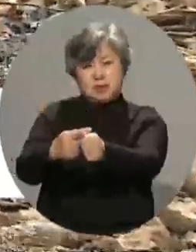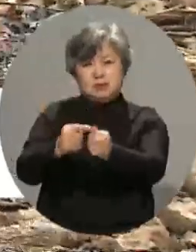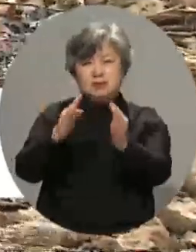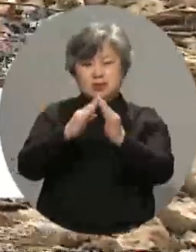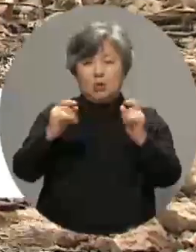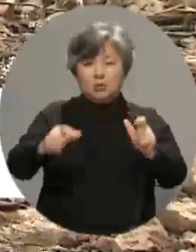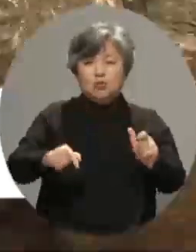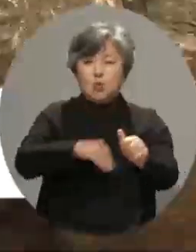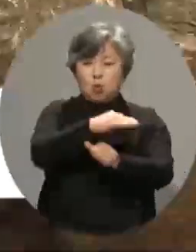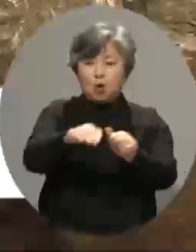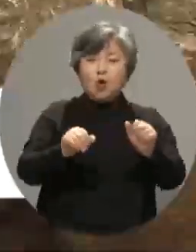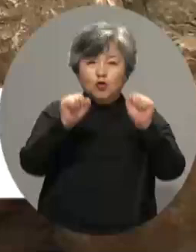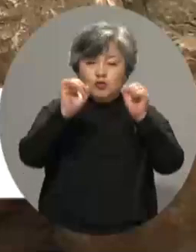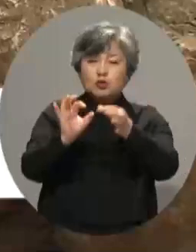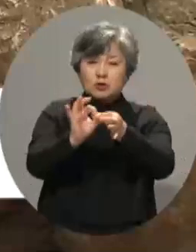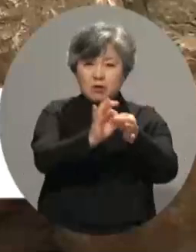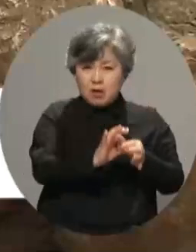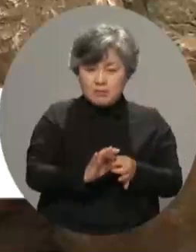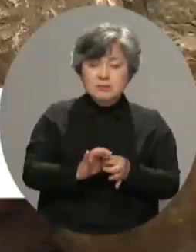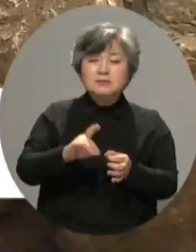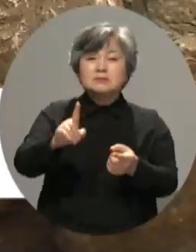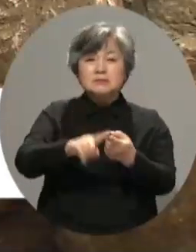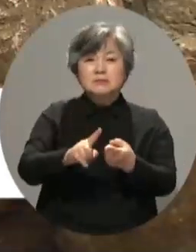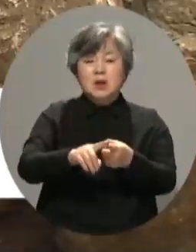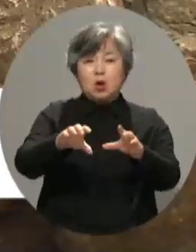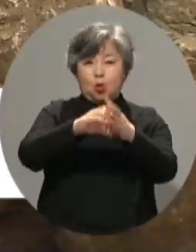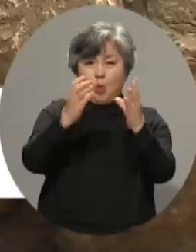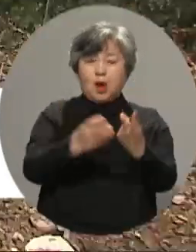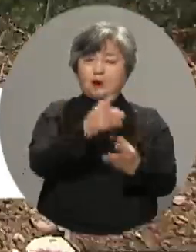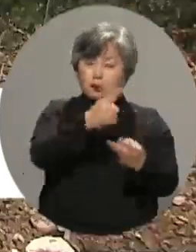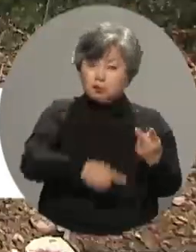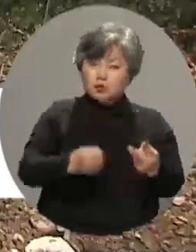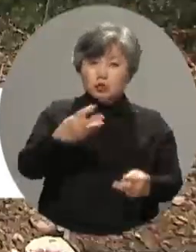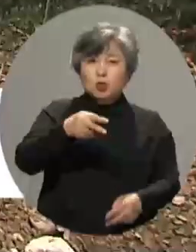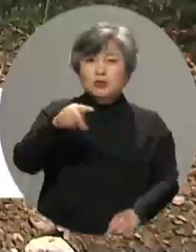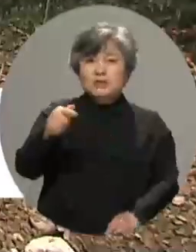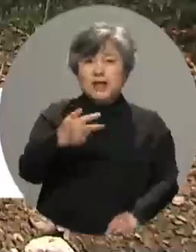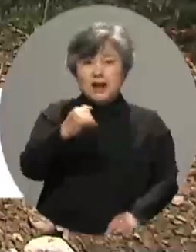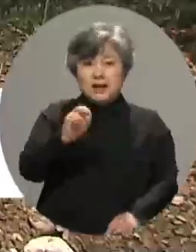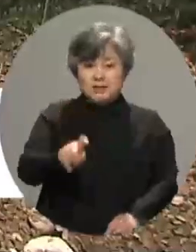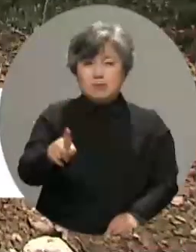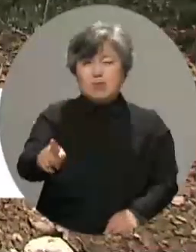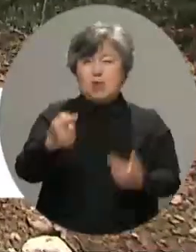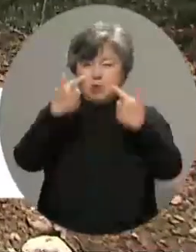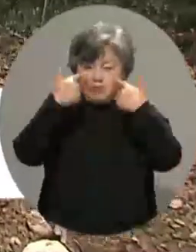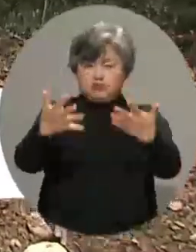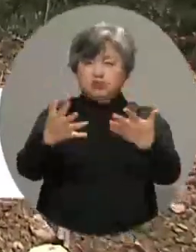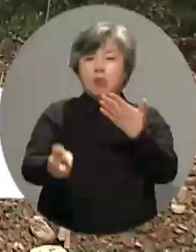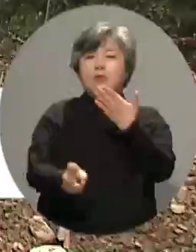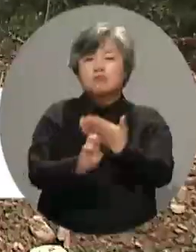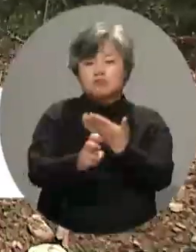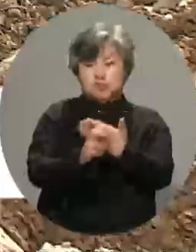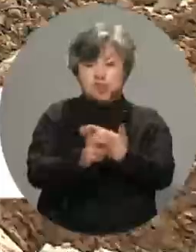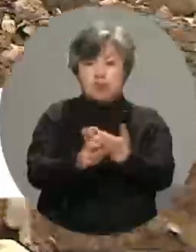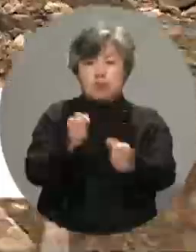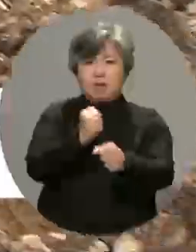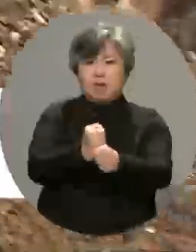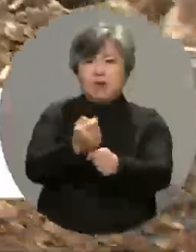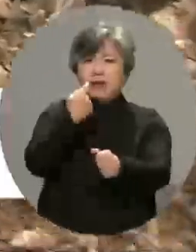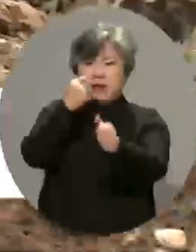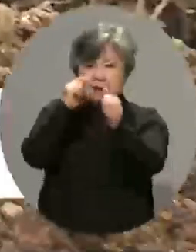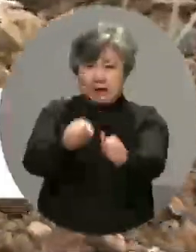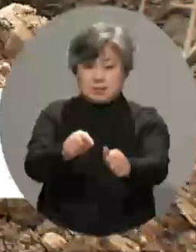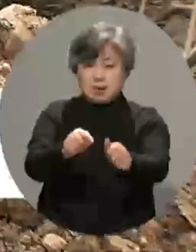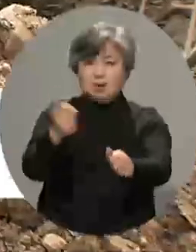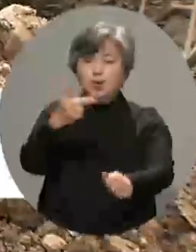전북 환경운동연합은 오늘 성명을 내고 만 주군과 산림청 모두 명백한 불법행위로 규정하고 행정 처분과